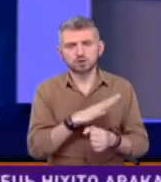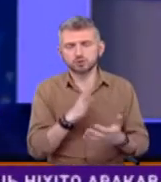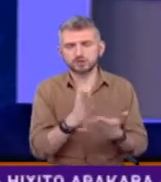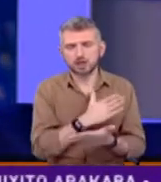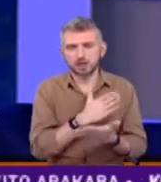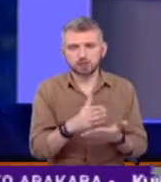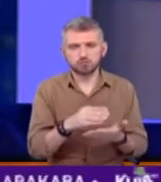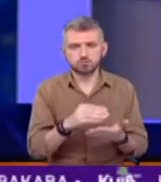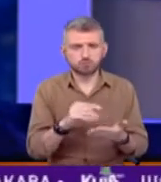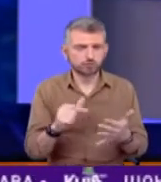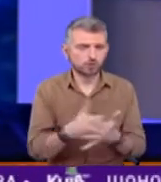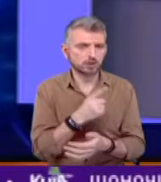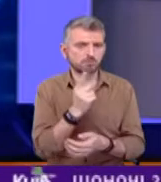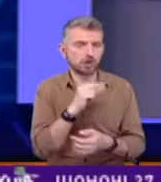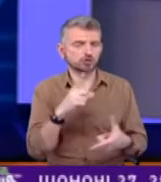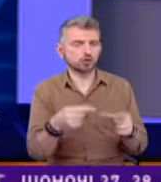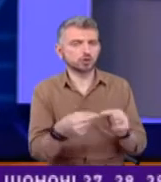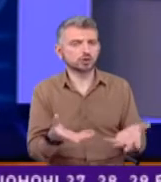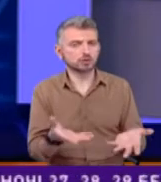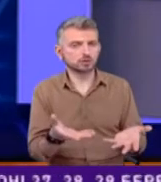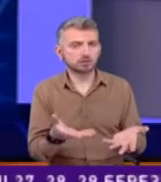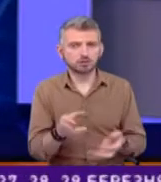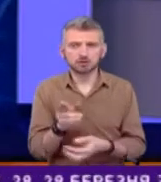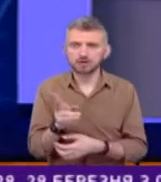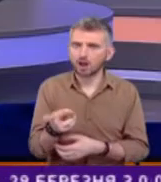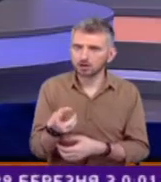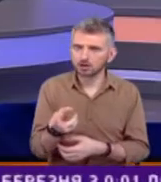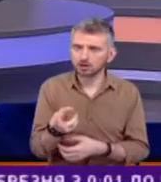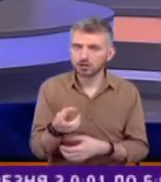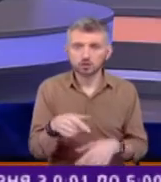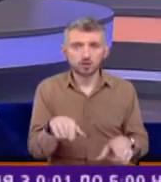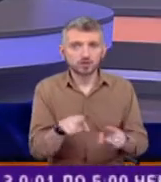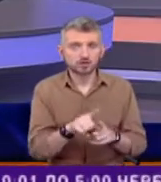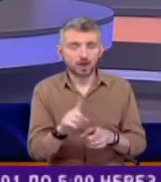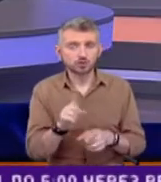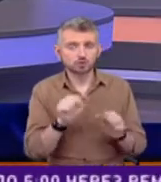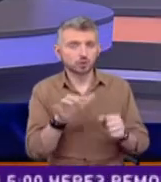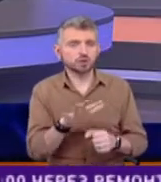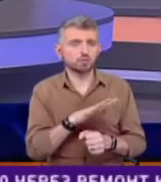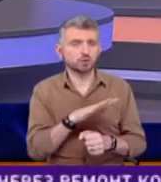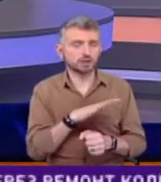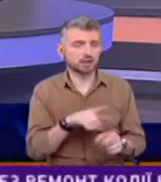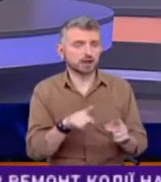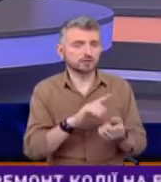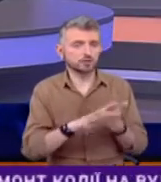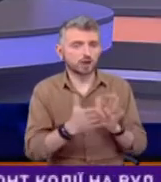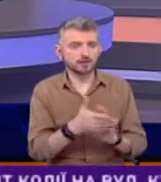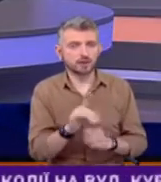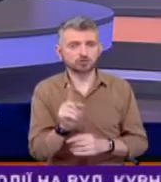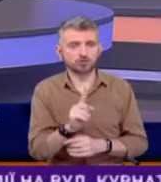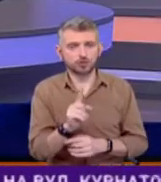взагалі повторний перший тур. Тобто, яким чином? Таким чином, що може бути така ситуація,